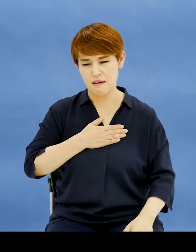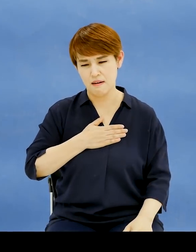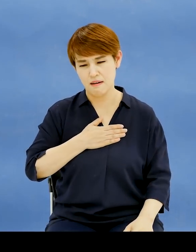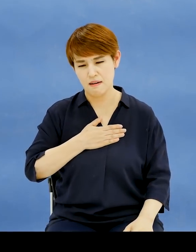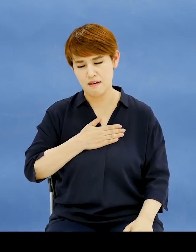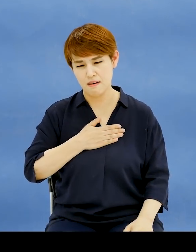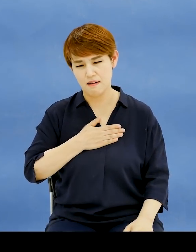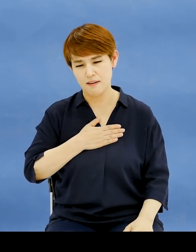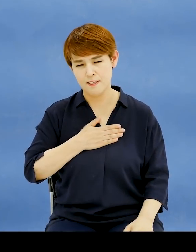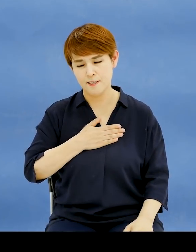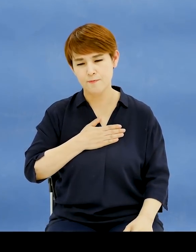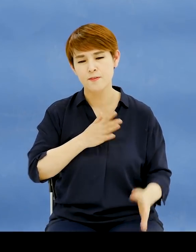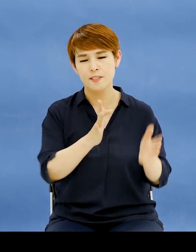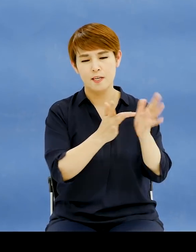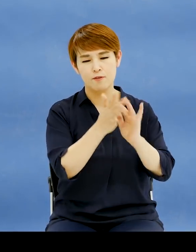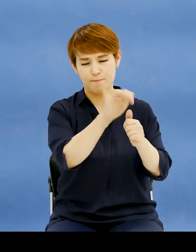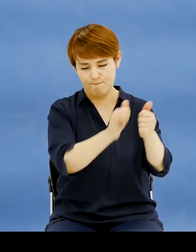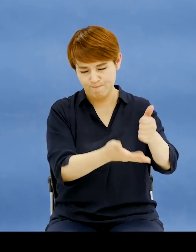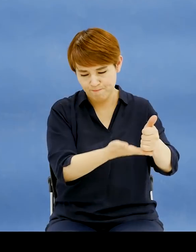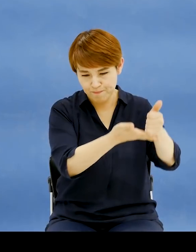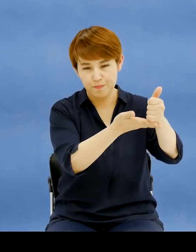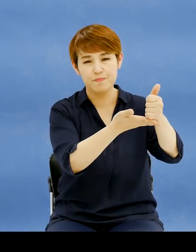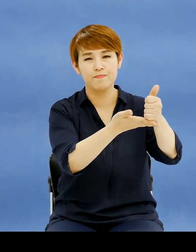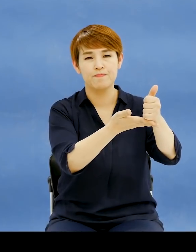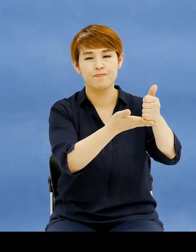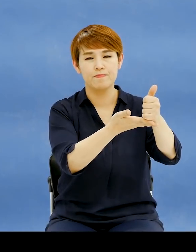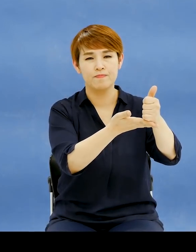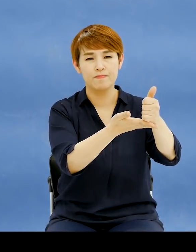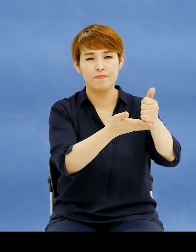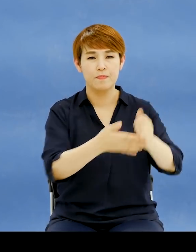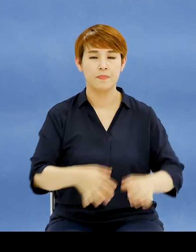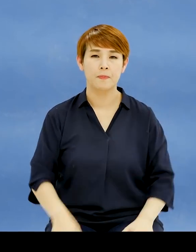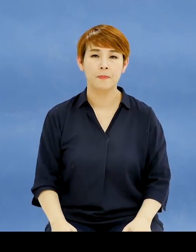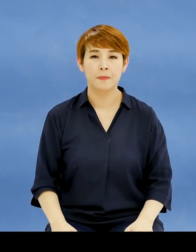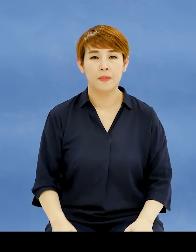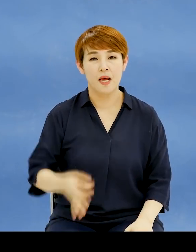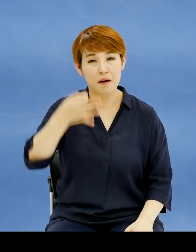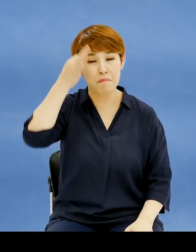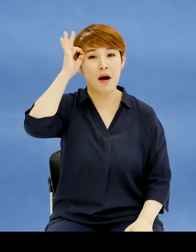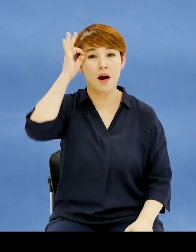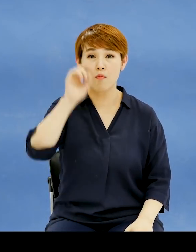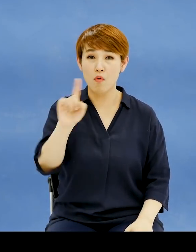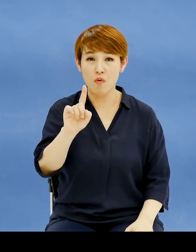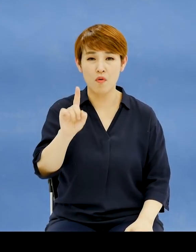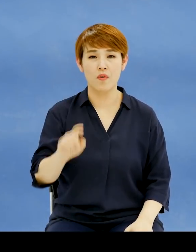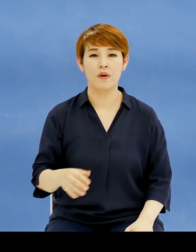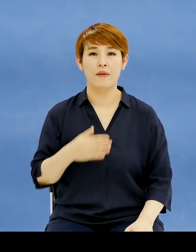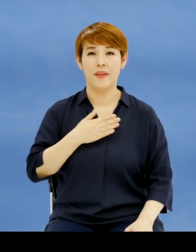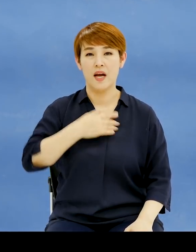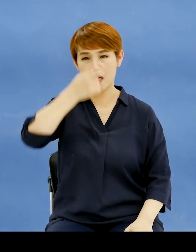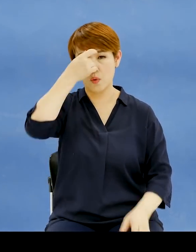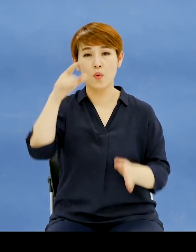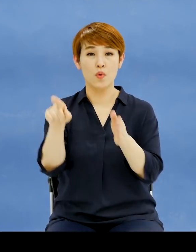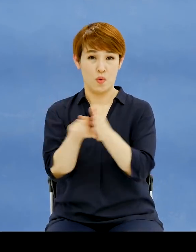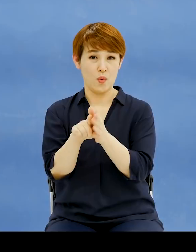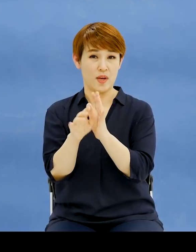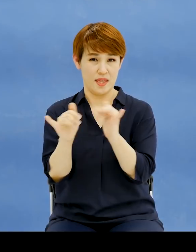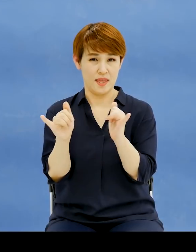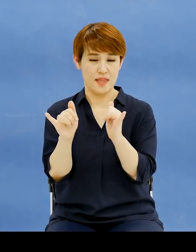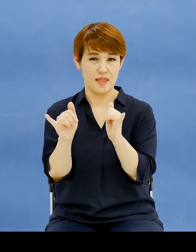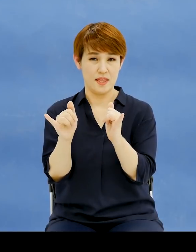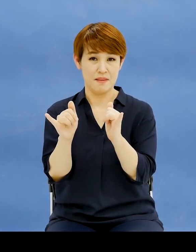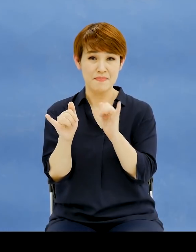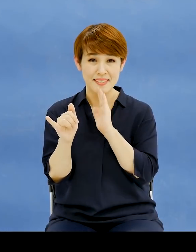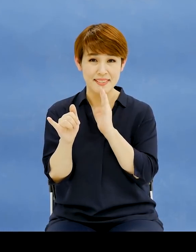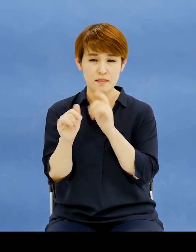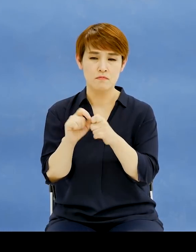이러는 건 아니다. 내 예수님을 섬긴다. 그리고 사람들은 그리고 제가 이걸 알았어요. 네. 제가